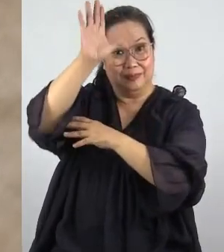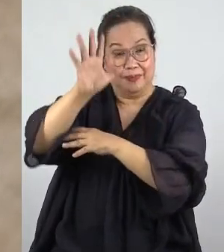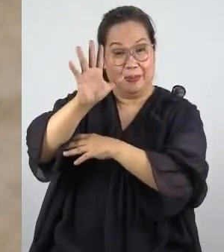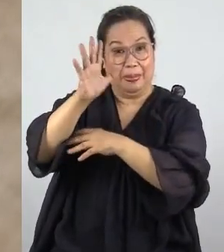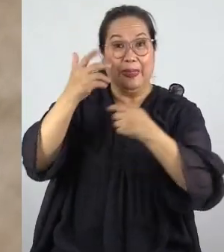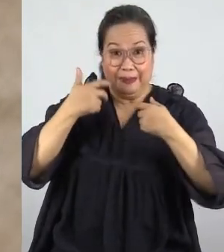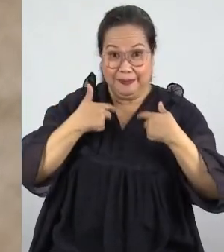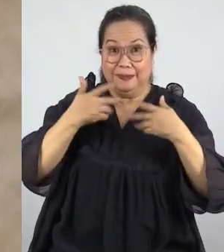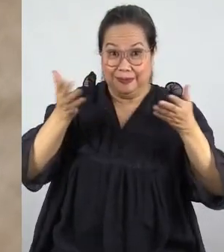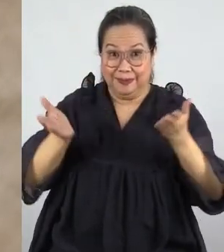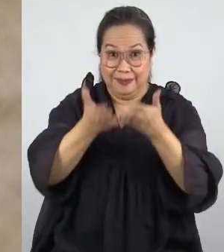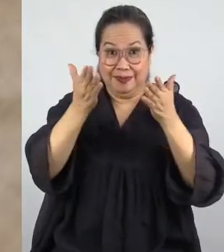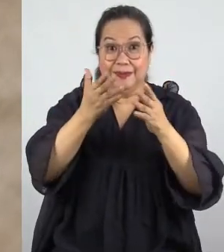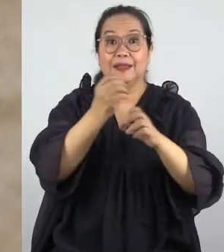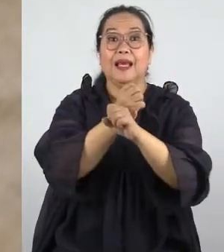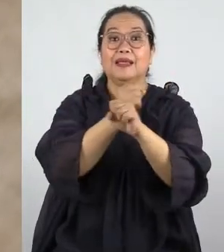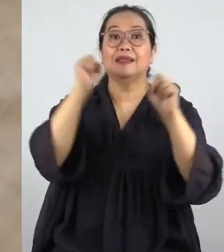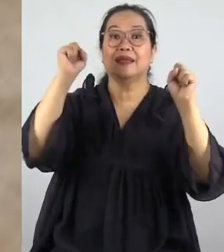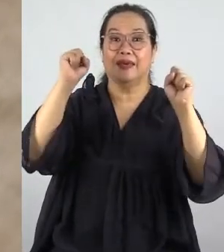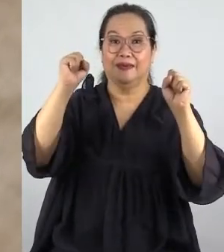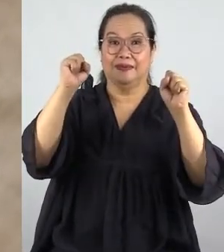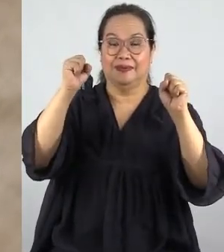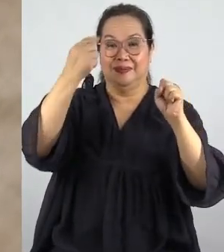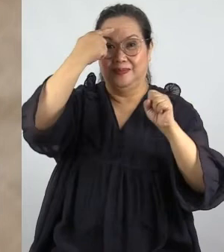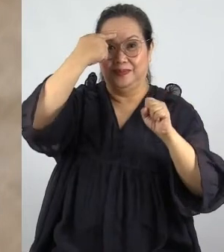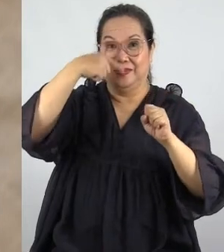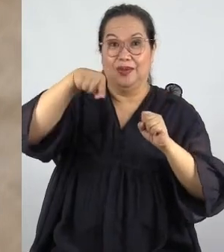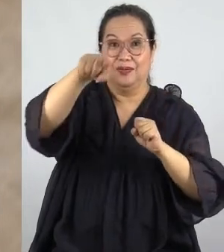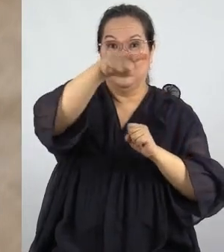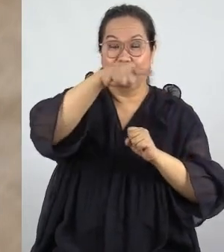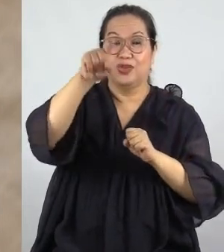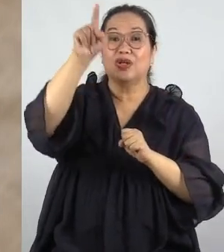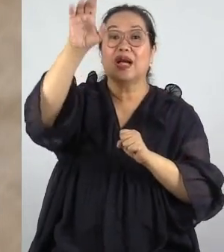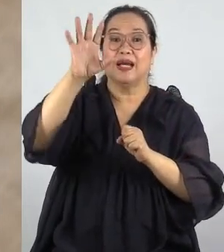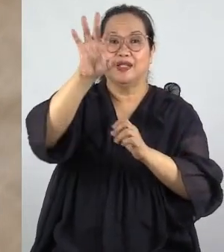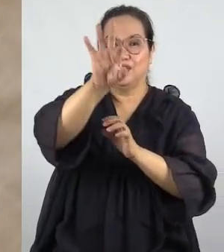makapagtaguyod ng paraan ng kaligtasan para sa mga hinirang niya.